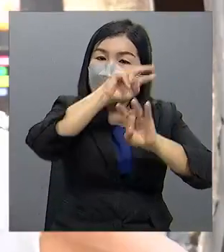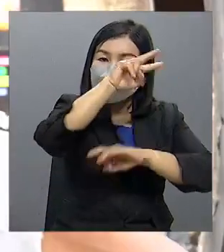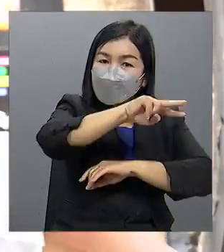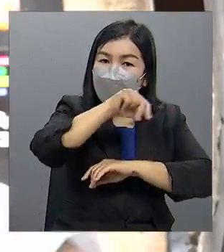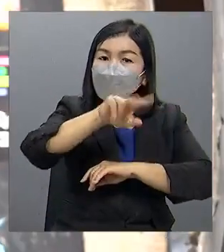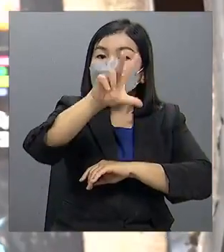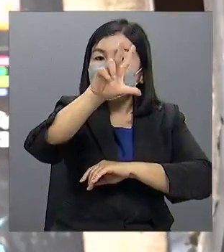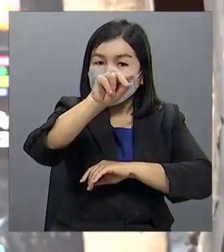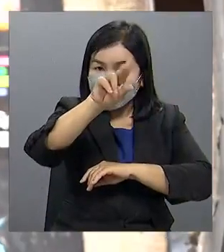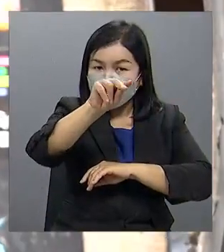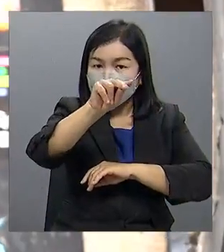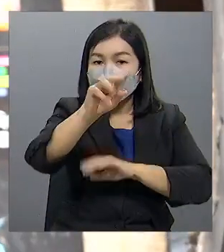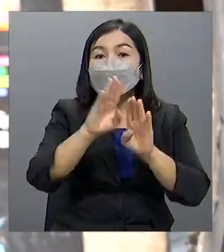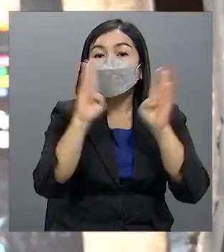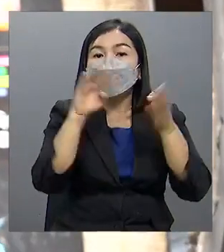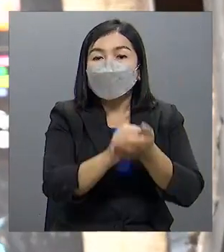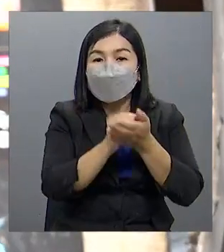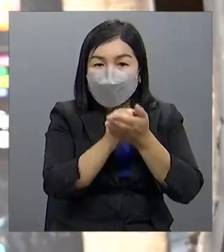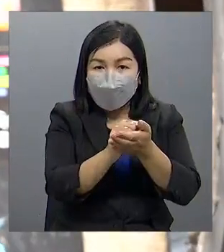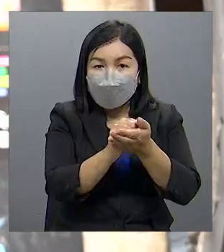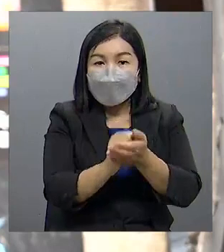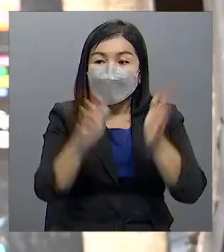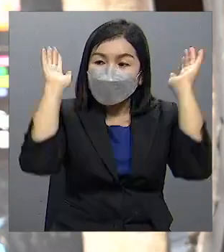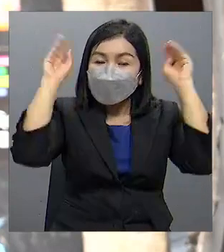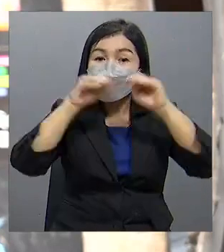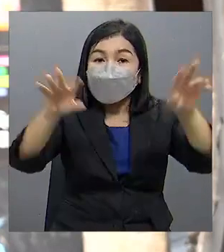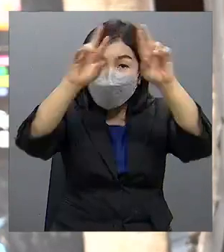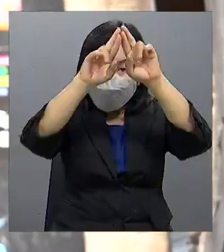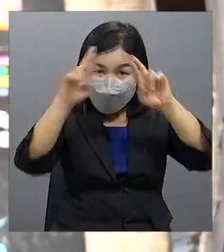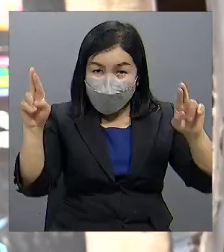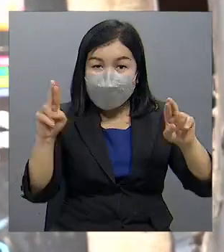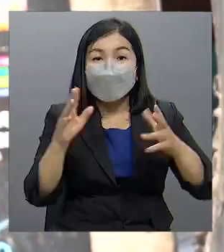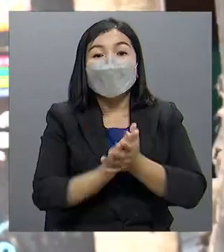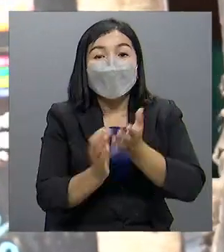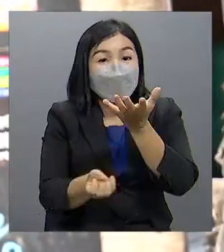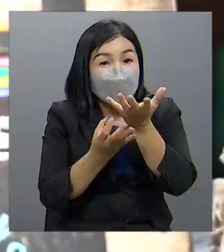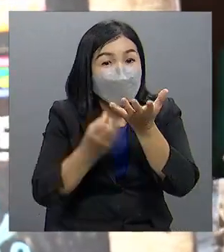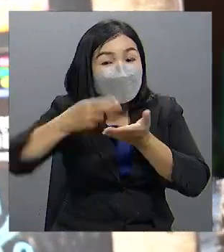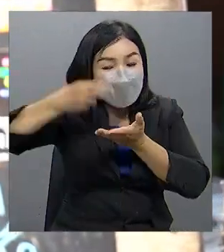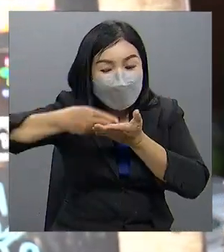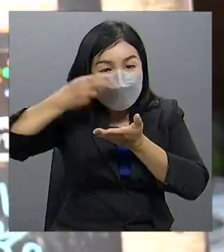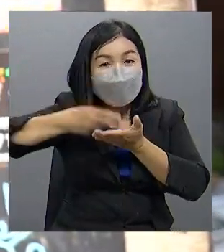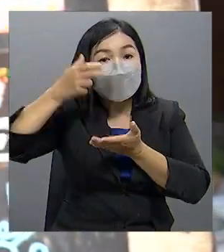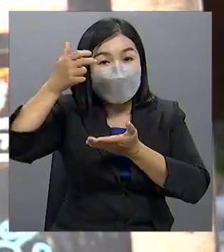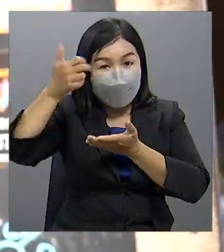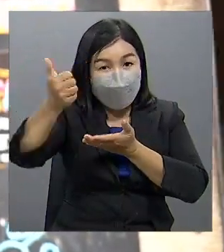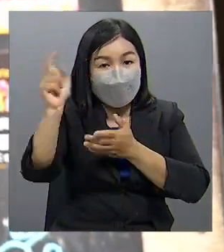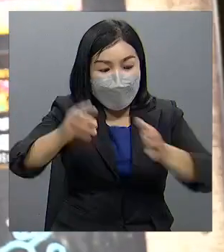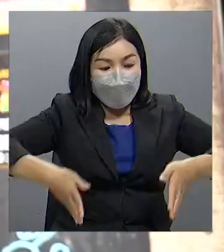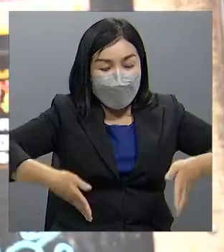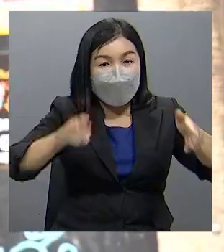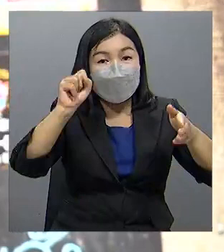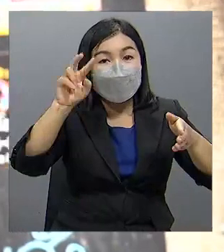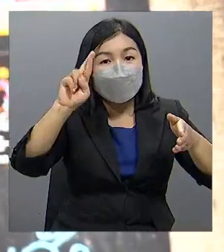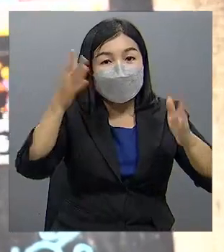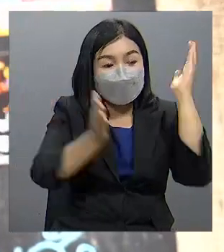14.30 นครับผมแล้วก็ฝากเตี๋ยวเรืออยุธยาเฮียอ่าไว้ในอ้อมใจนะครับกับซอยศรีนครินทร์57พีเมียร์1